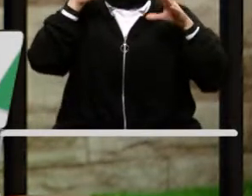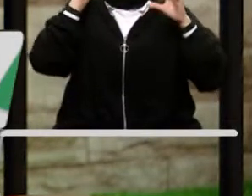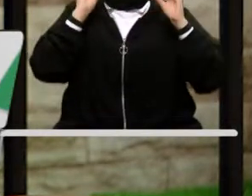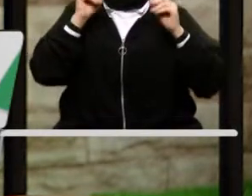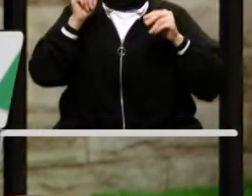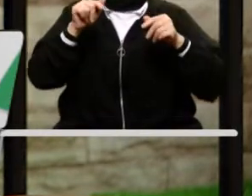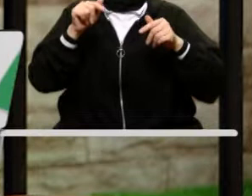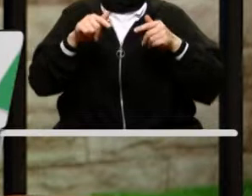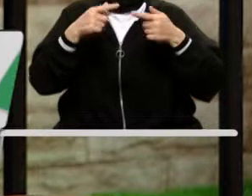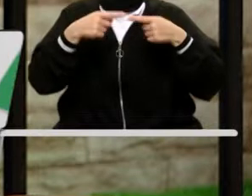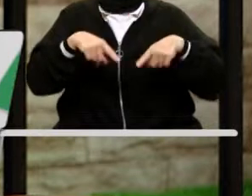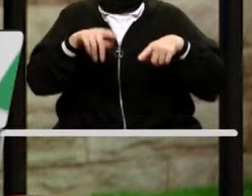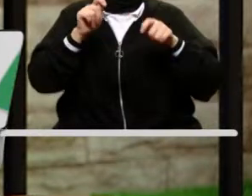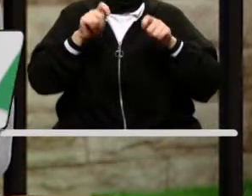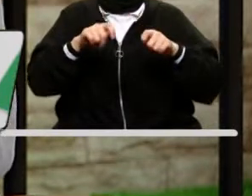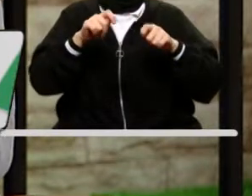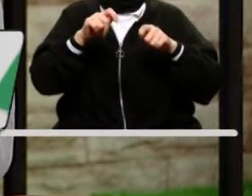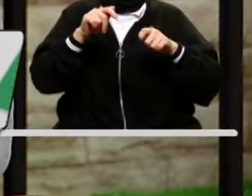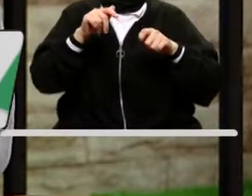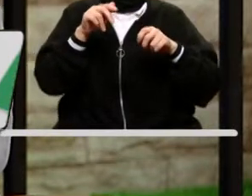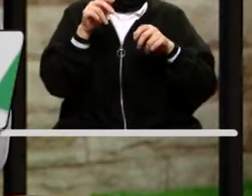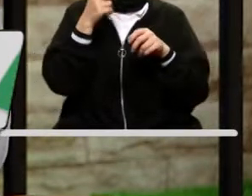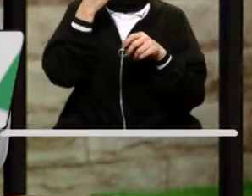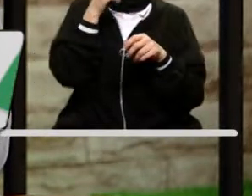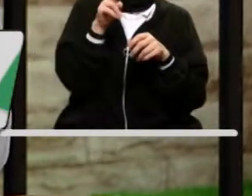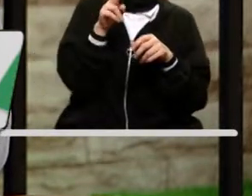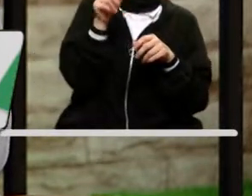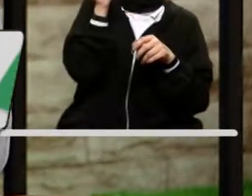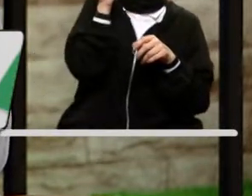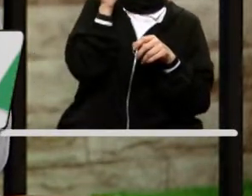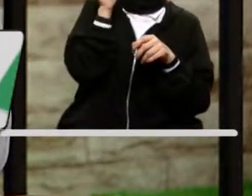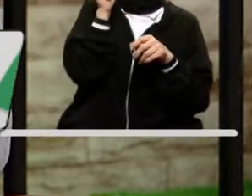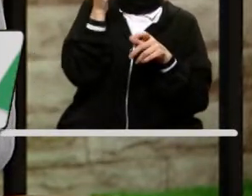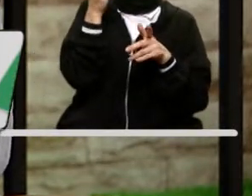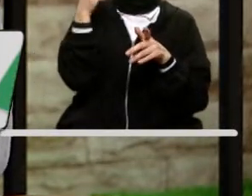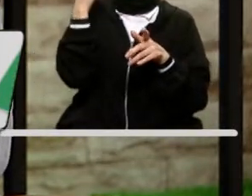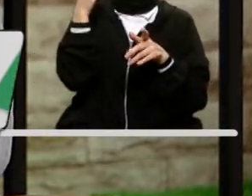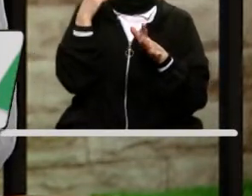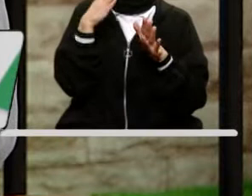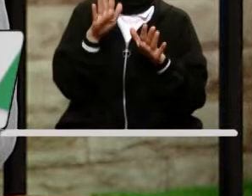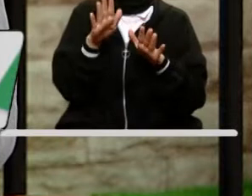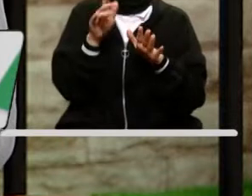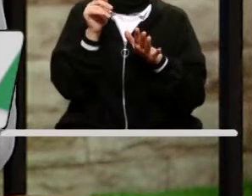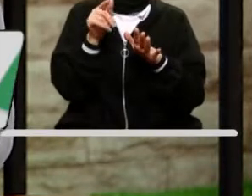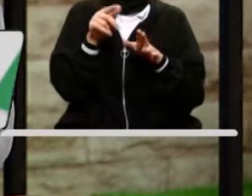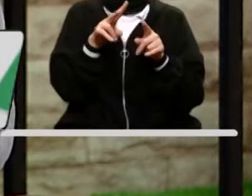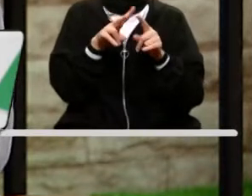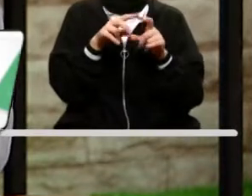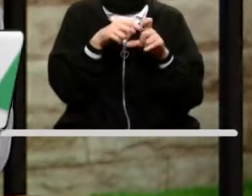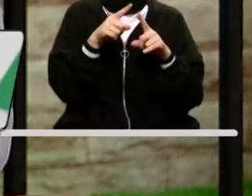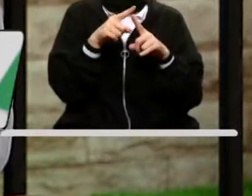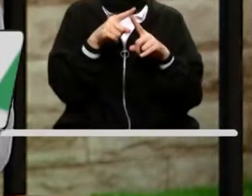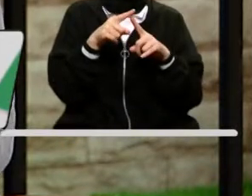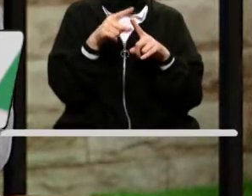almayın. Altını çizerek söylüyorum. Dikkate almayın derken şu kadar net yaptım değil amaç. Yapamadıkların